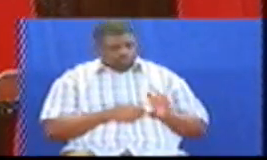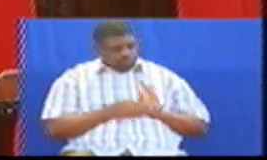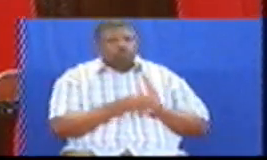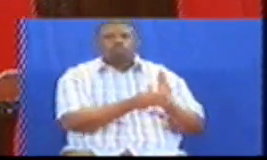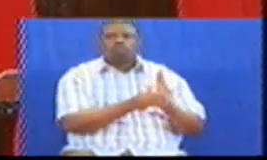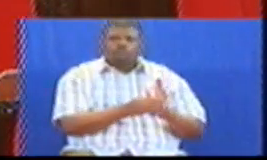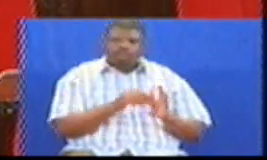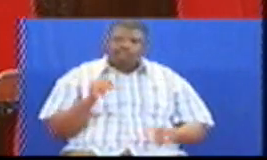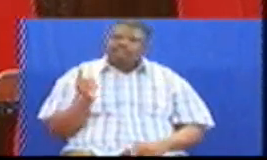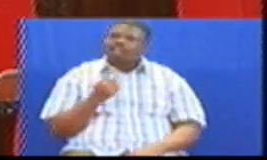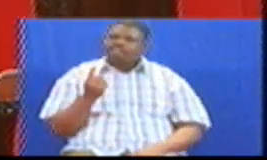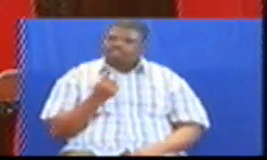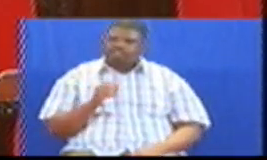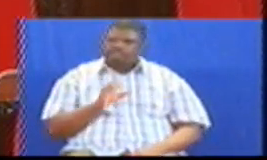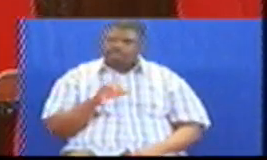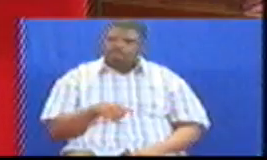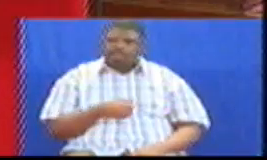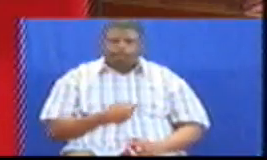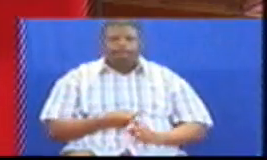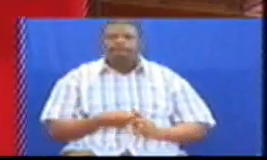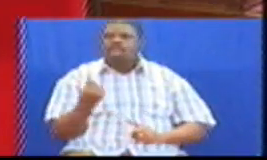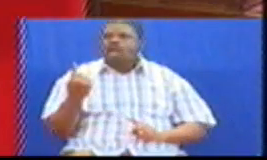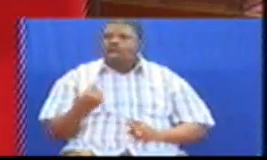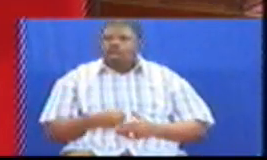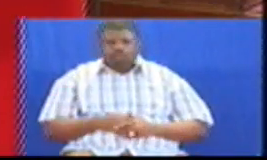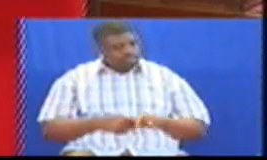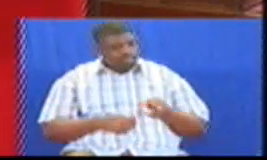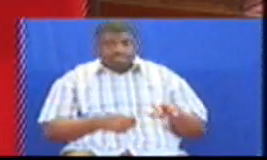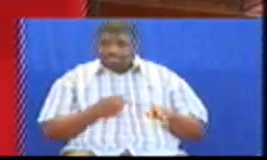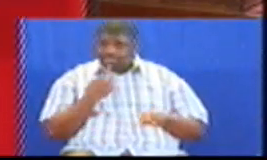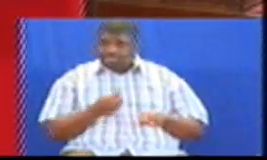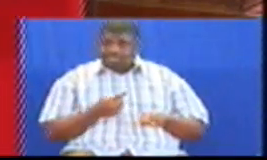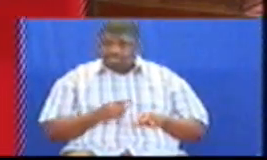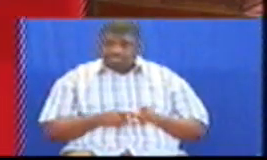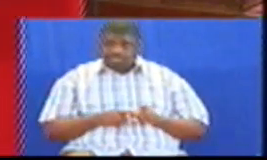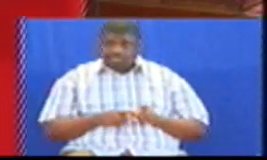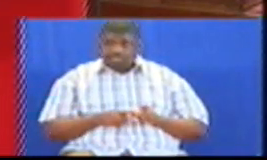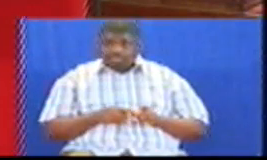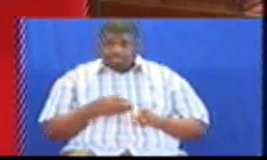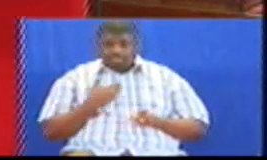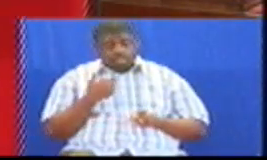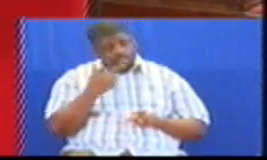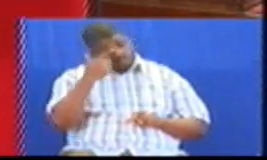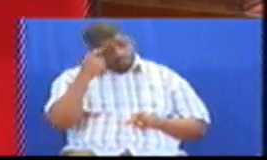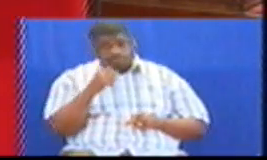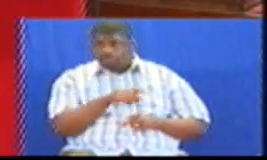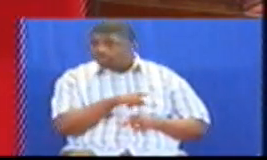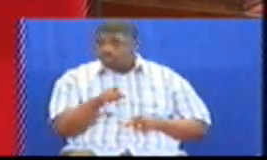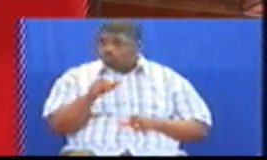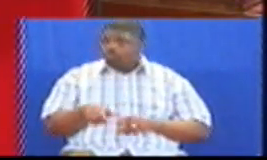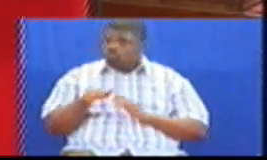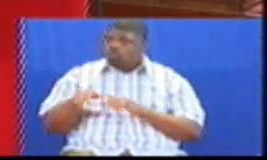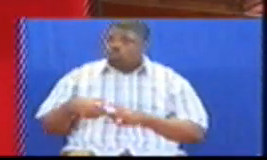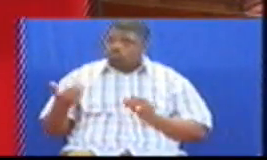taifa letu hata miaka 100 ijayo. Hilo nasema na nataka niwaaminishe wabunge na Watanzania wote kwa